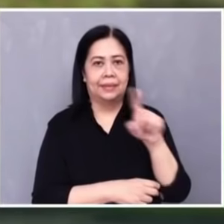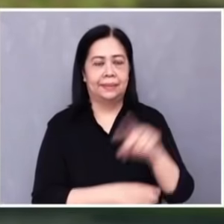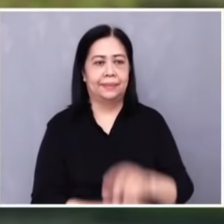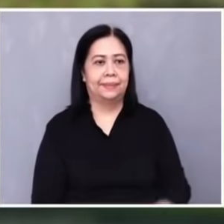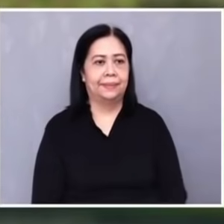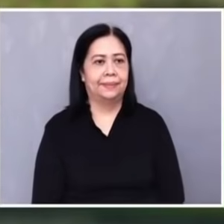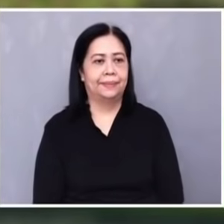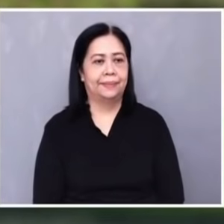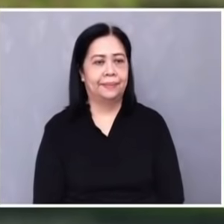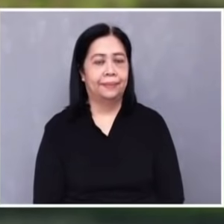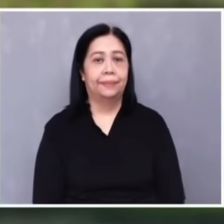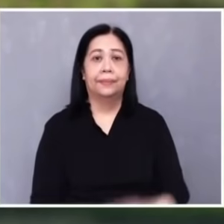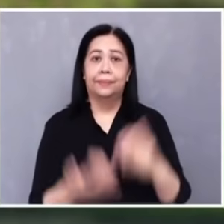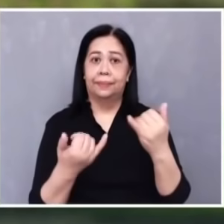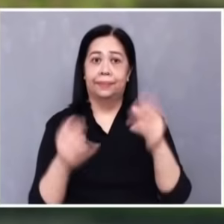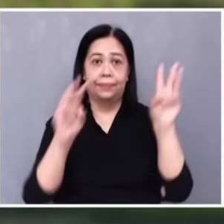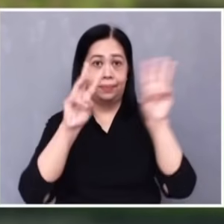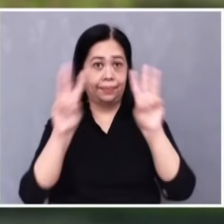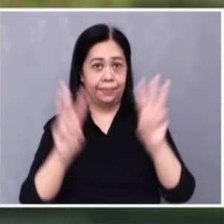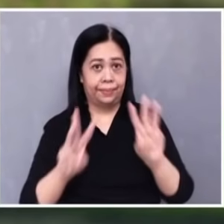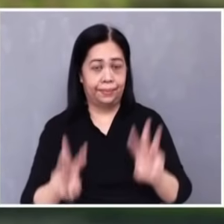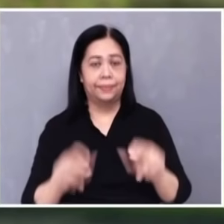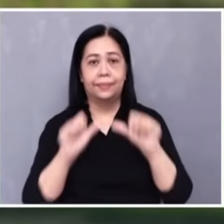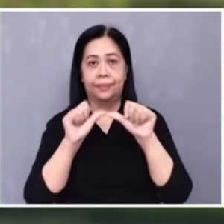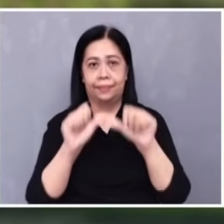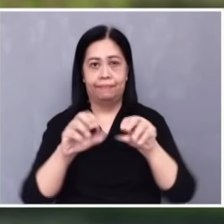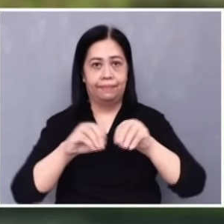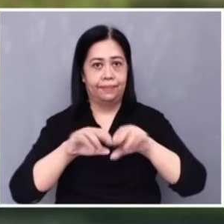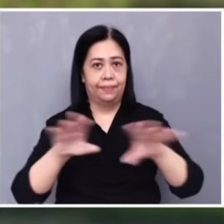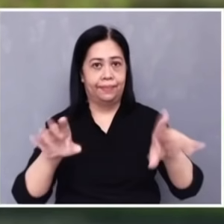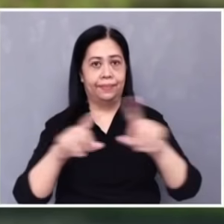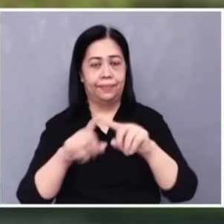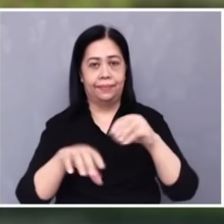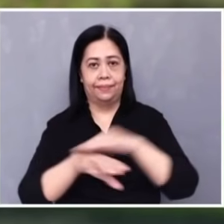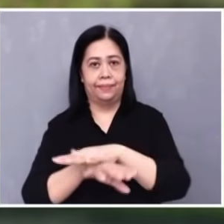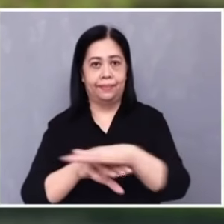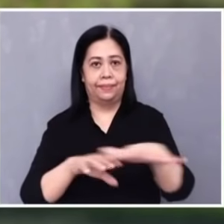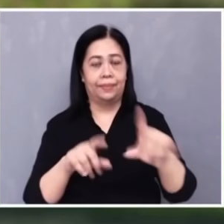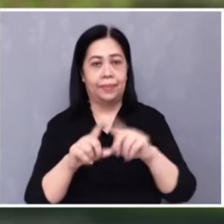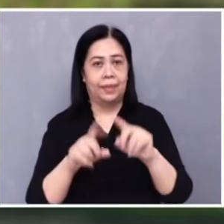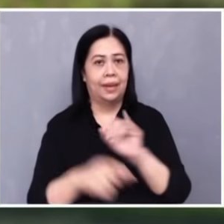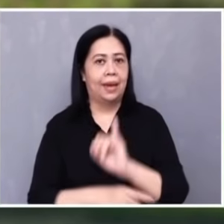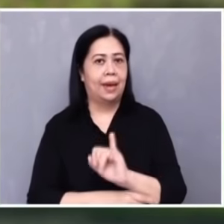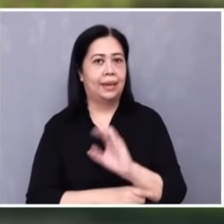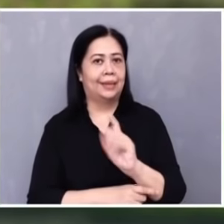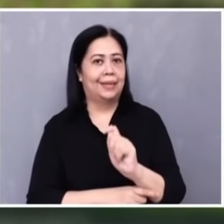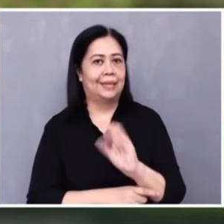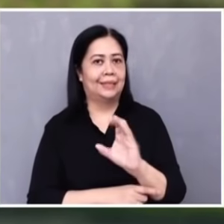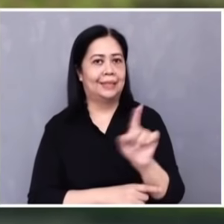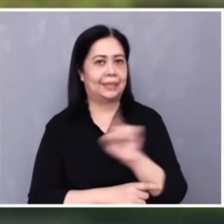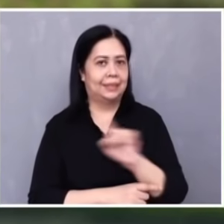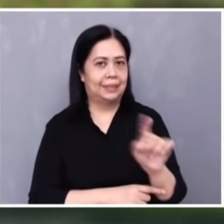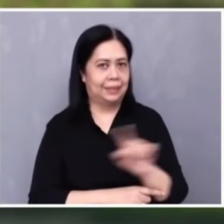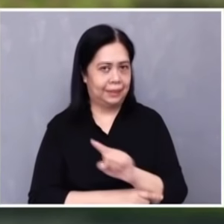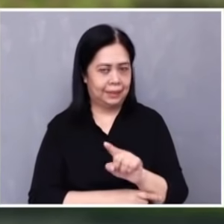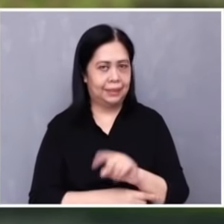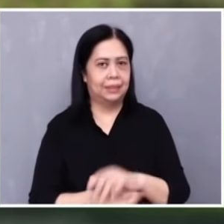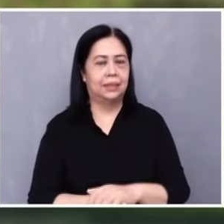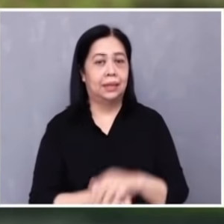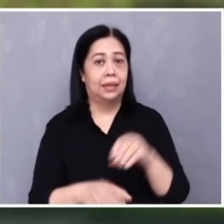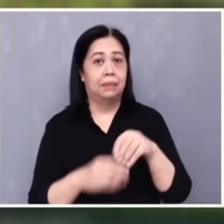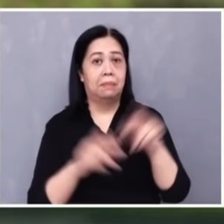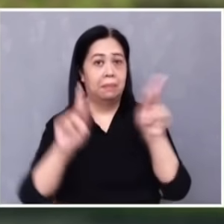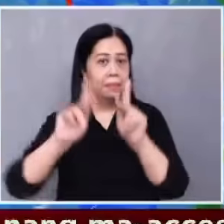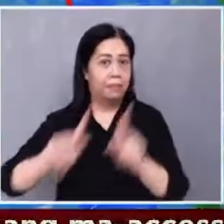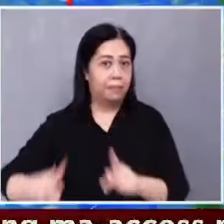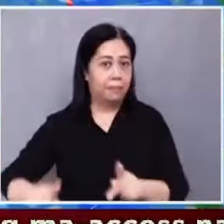Sa lagay naman ng panahon, patuloy na umiiral at nakakaapekto na ang Intertropical Convergence Zone o ITCZ sa Palawan at